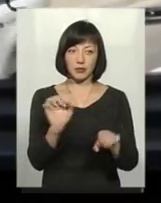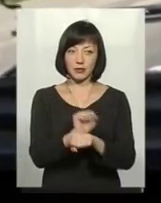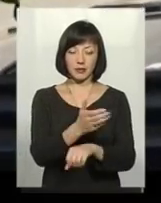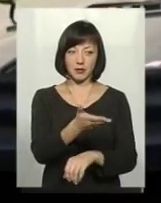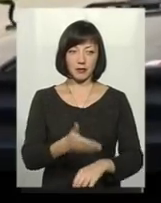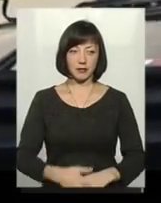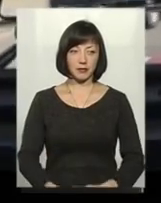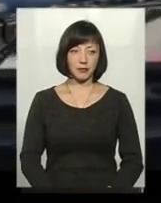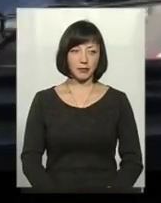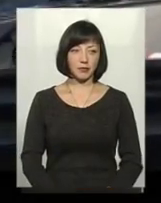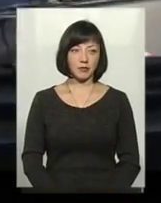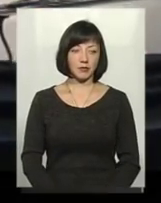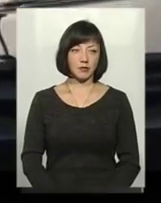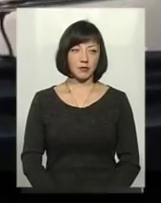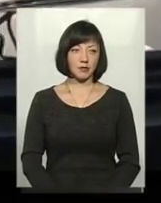роботу.